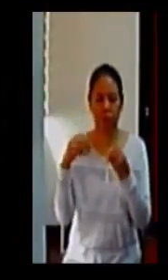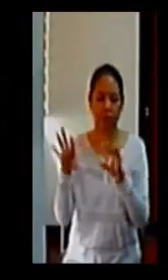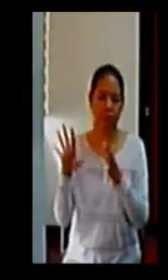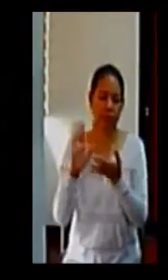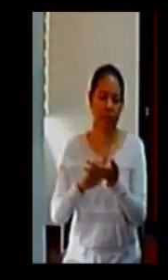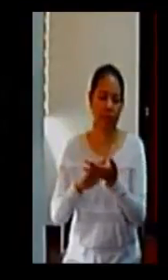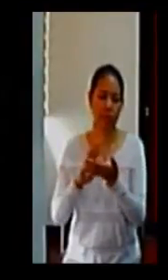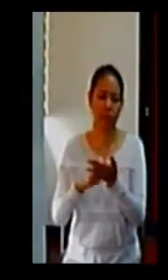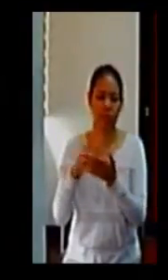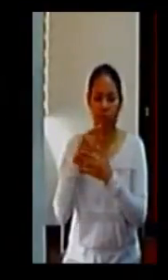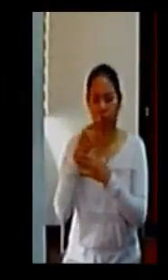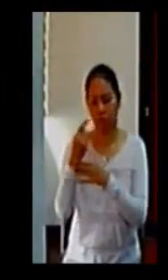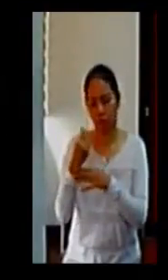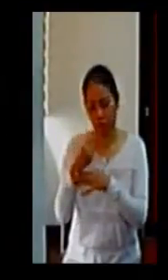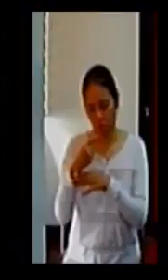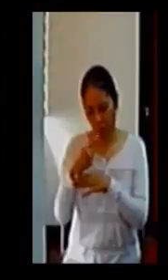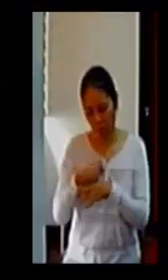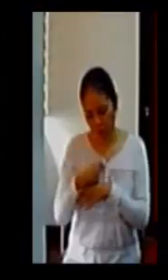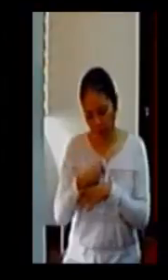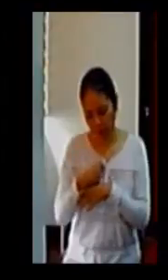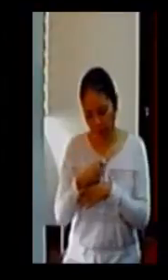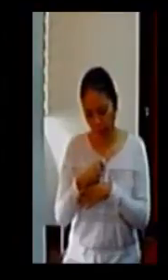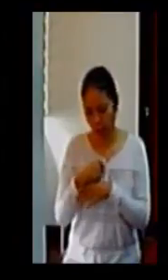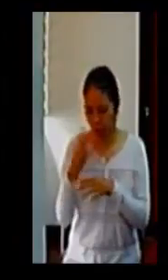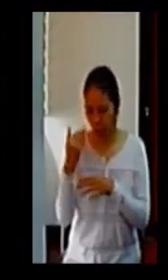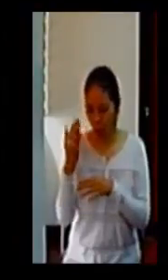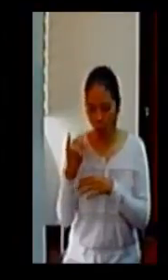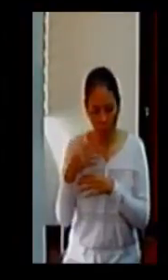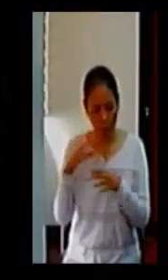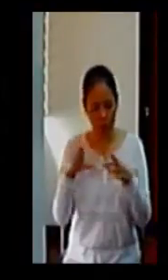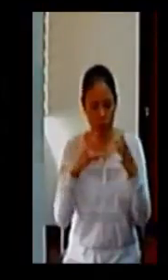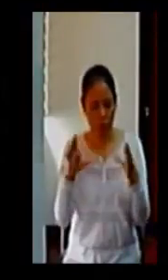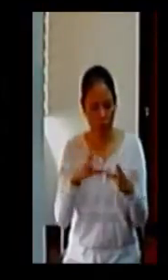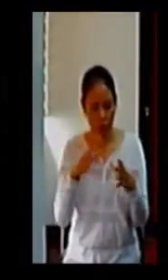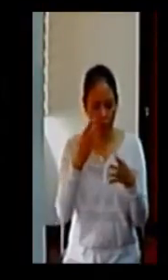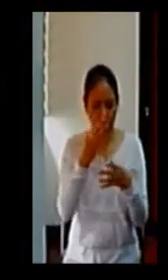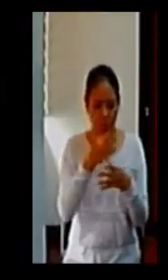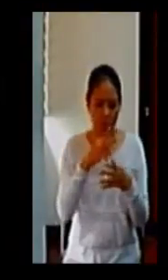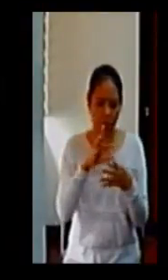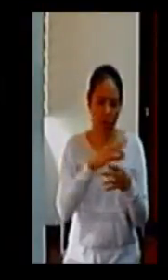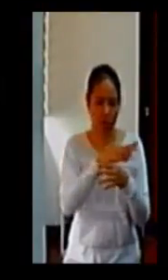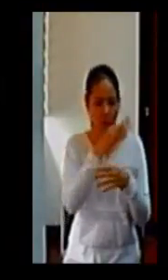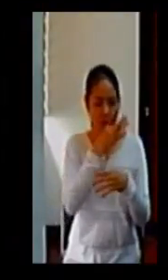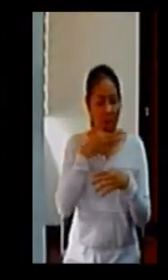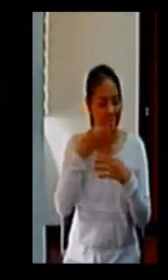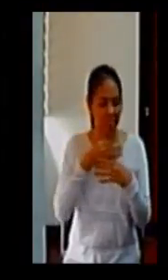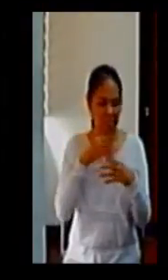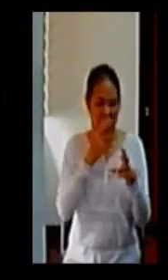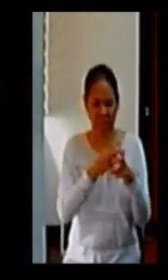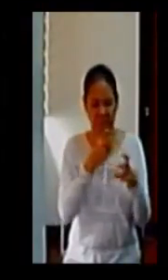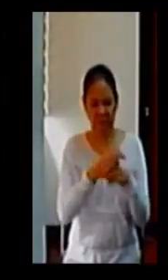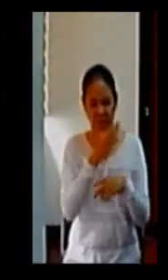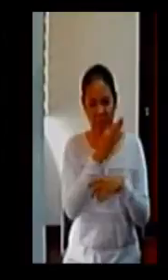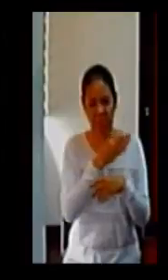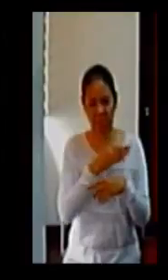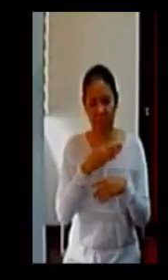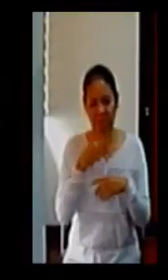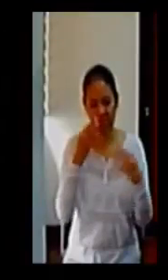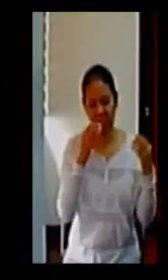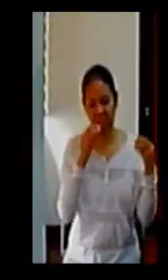sa kanilang sarili na bakit pa ako magtrabaho sa mga ganyan, mahirap magtrabaho dyan. So